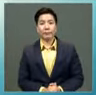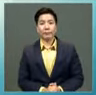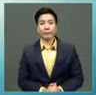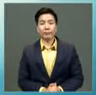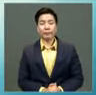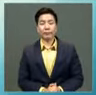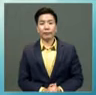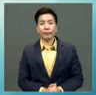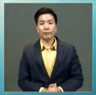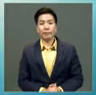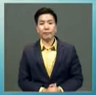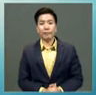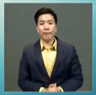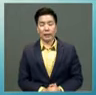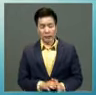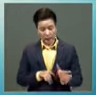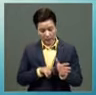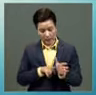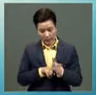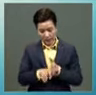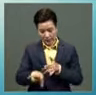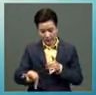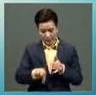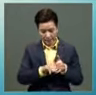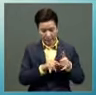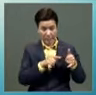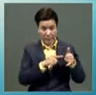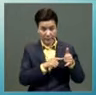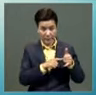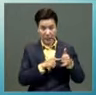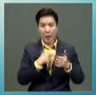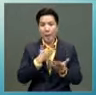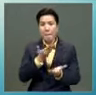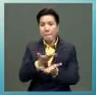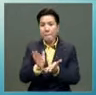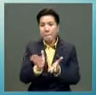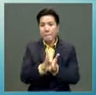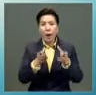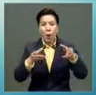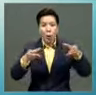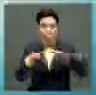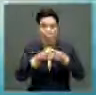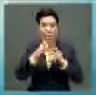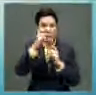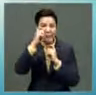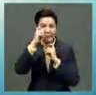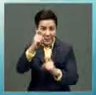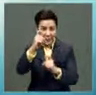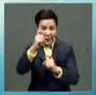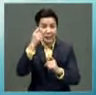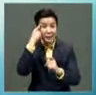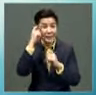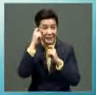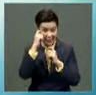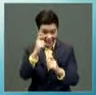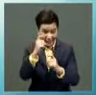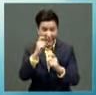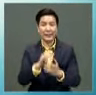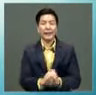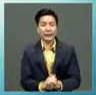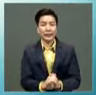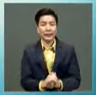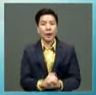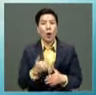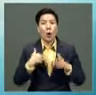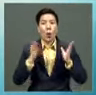ในกรณีของพบผู้ติดเชื้อตอนนี้ก็ได้แบ่งกลุ่มนะครับเป็นผู้ที่มีความเสี่ยงสูงนะครับจำนว